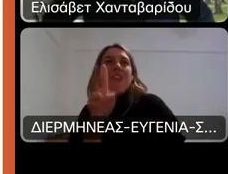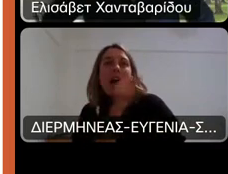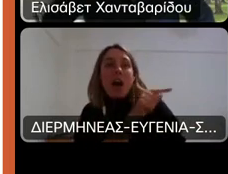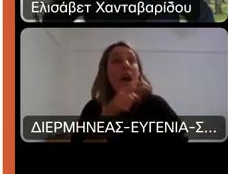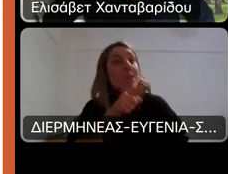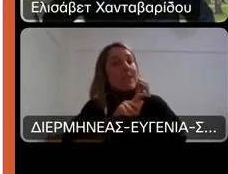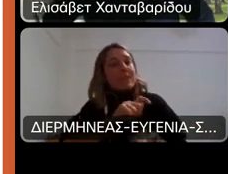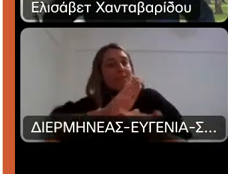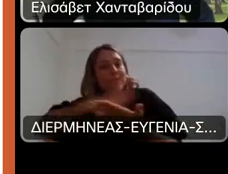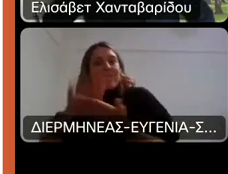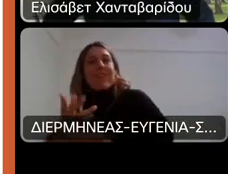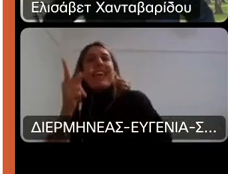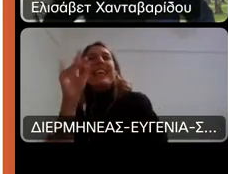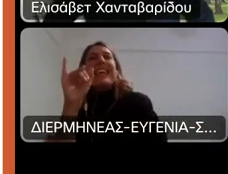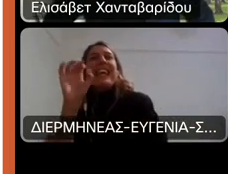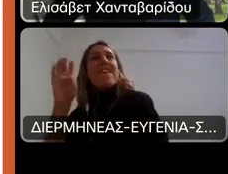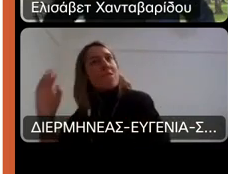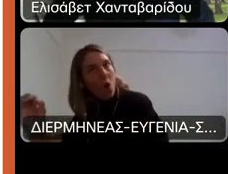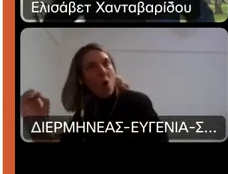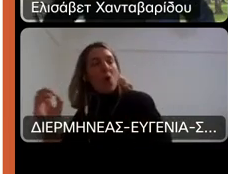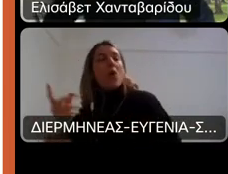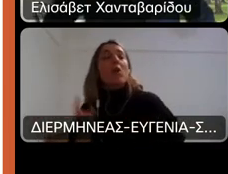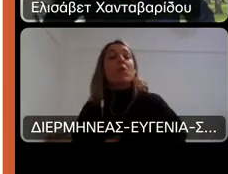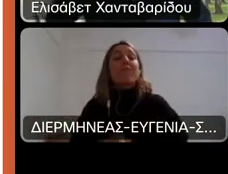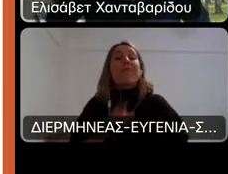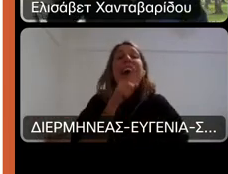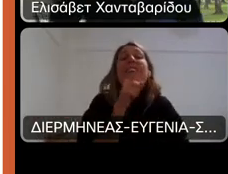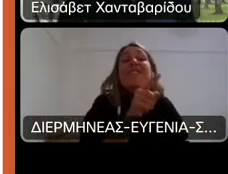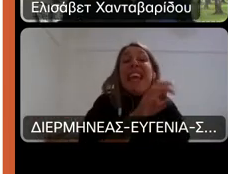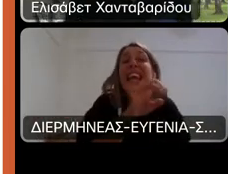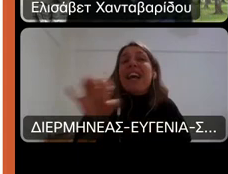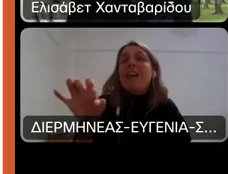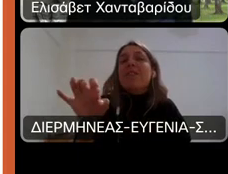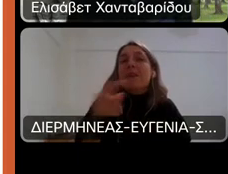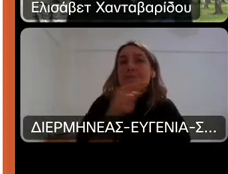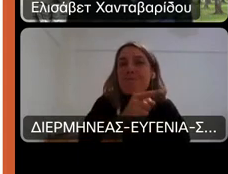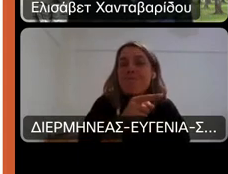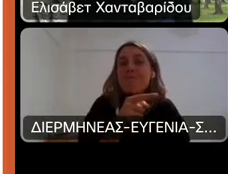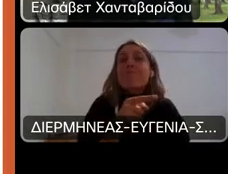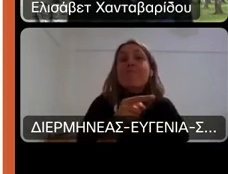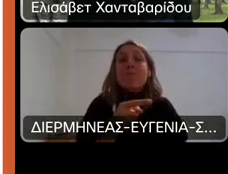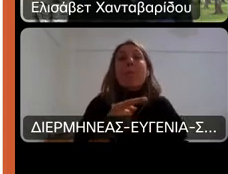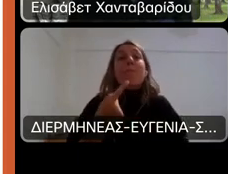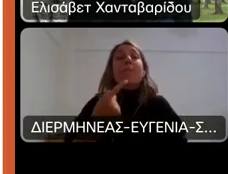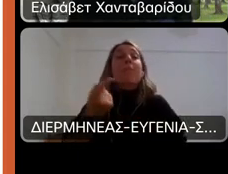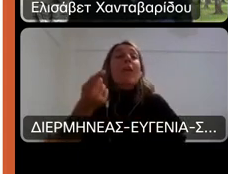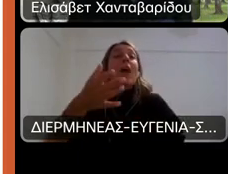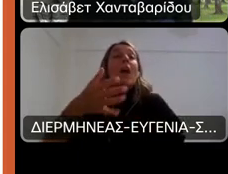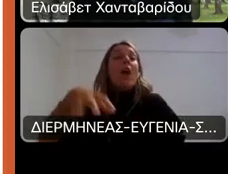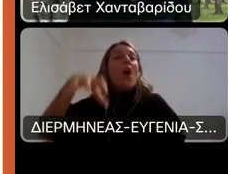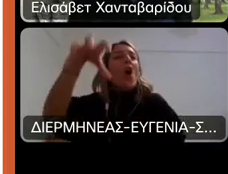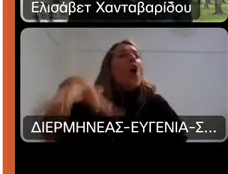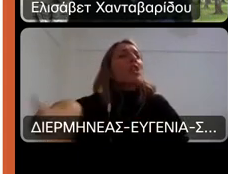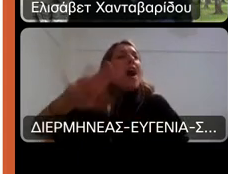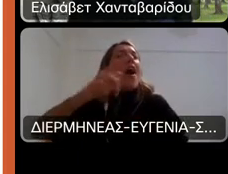Κίεβο, διότι η γραφή αυτή έρχεται πιο κοντά στην προφορά που